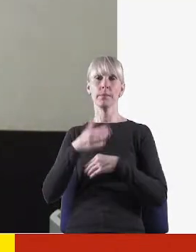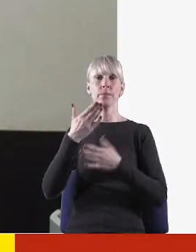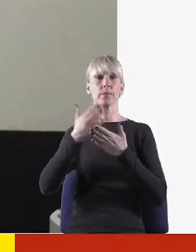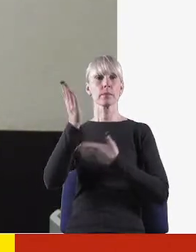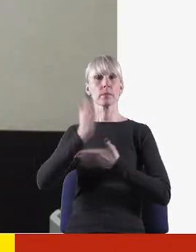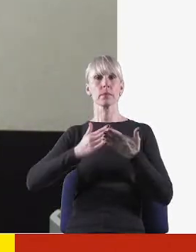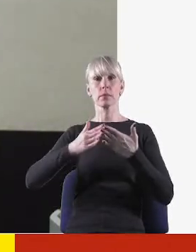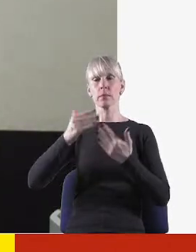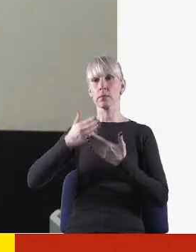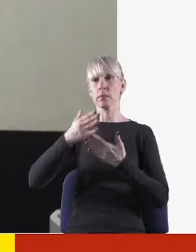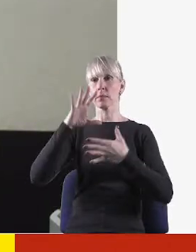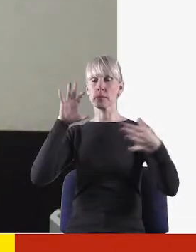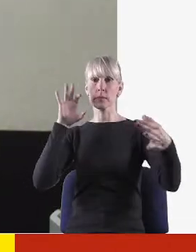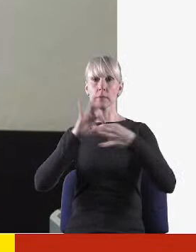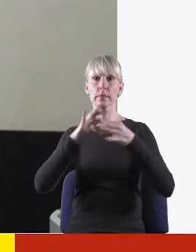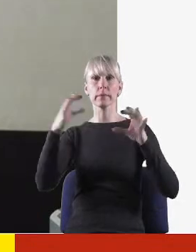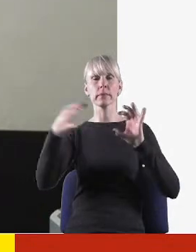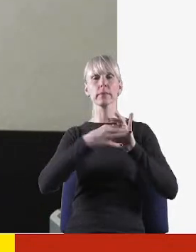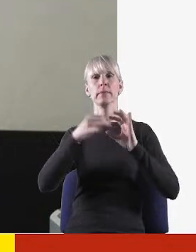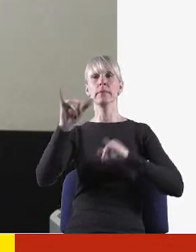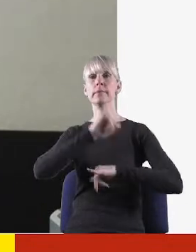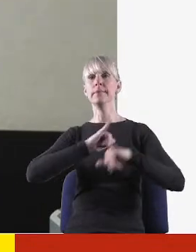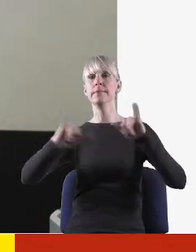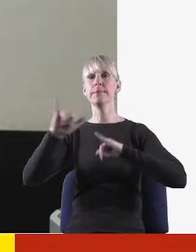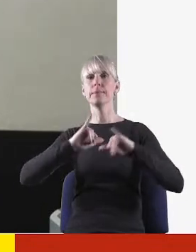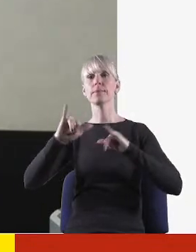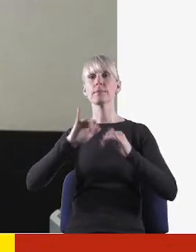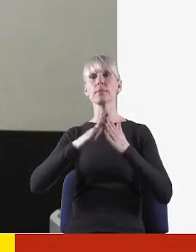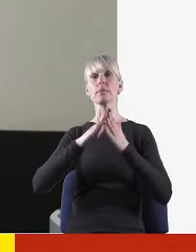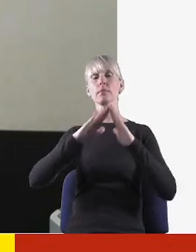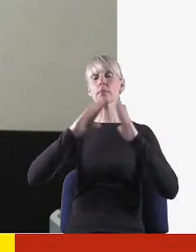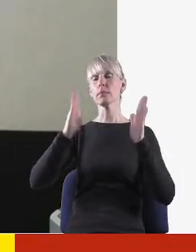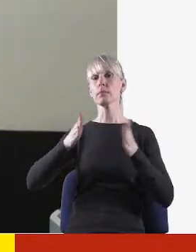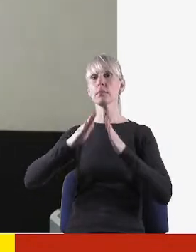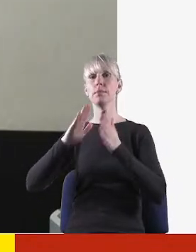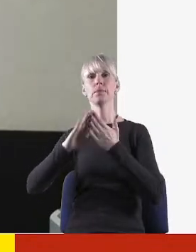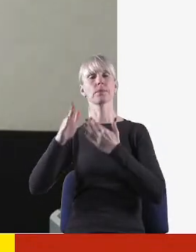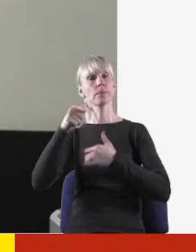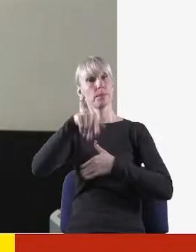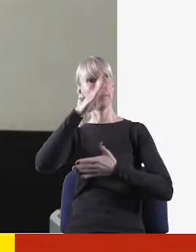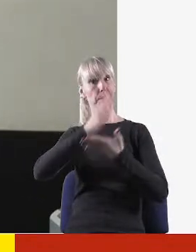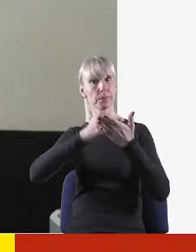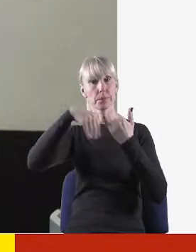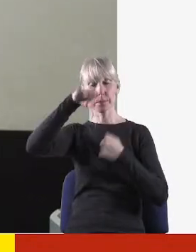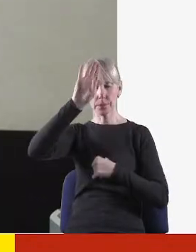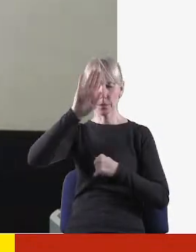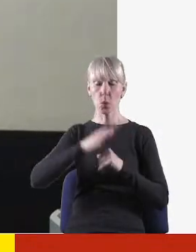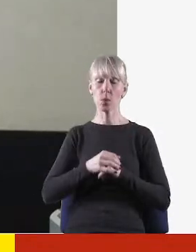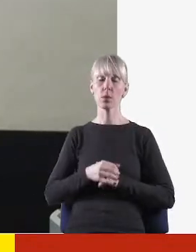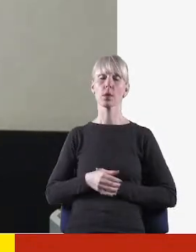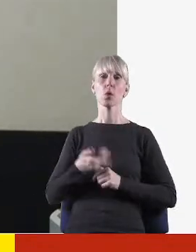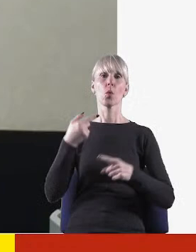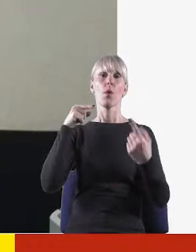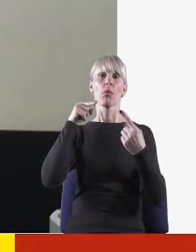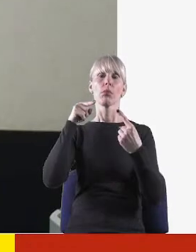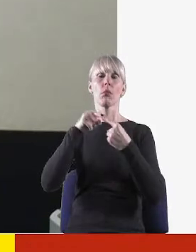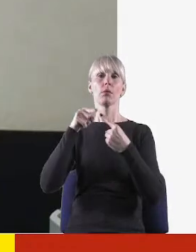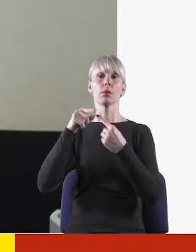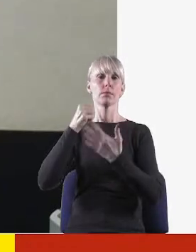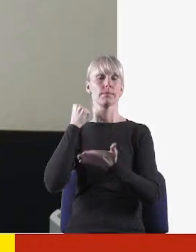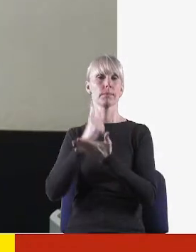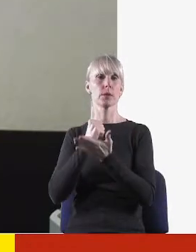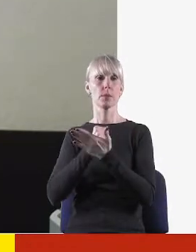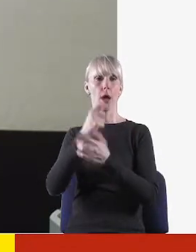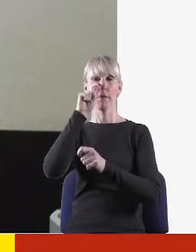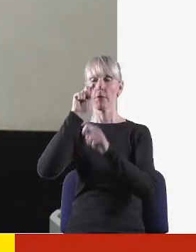Departamentu Infrastruktury oraz Zarządu Nieruchomości Województwa Łódzkiego, a które dotyczy kwestii, no, w